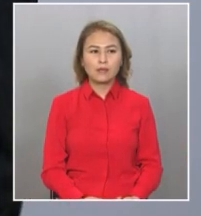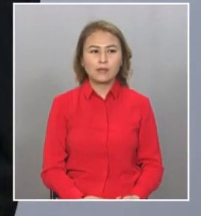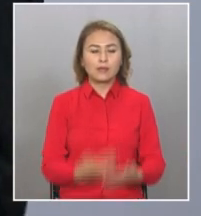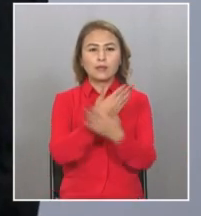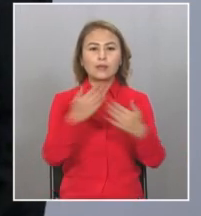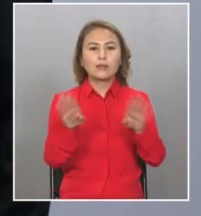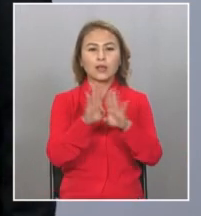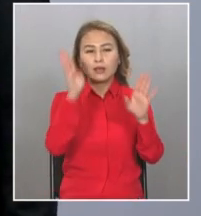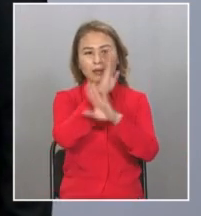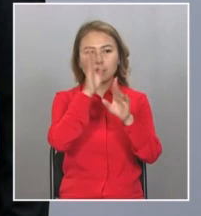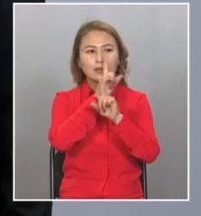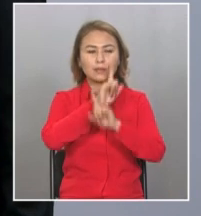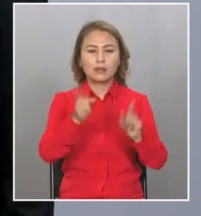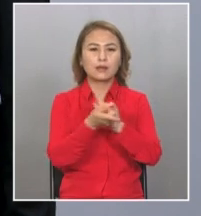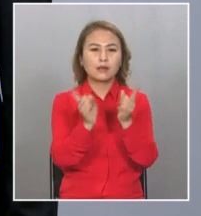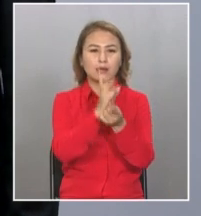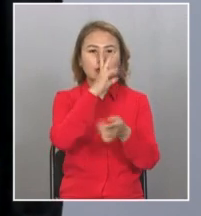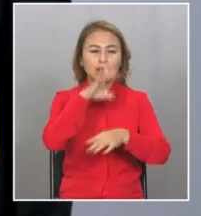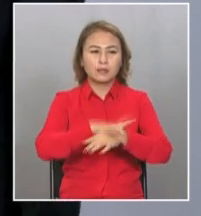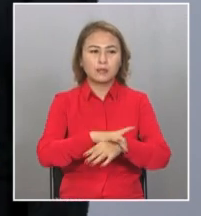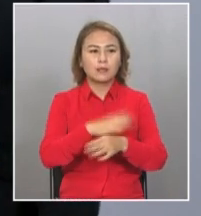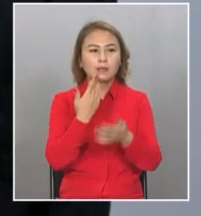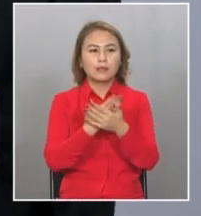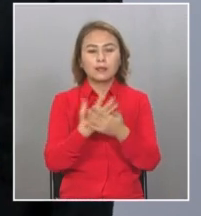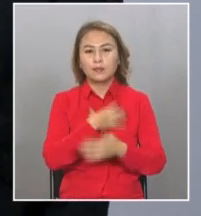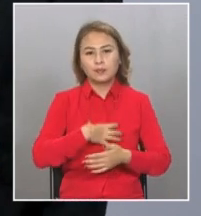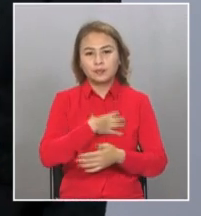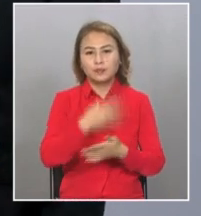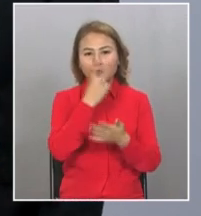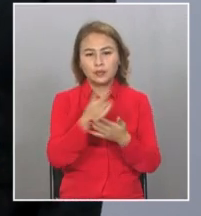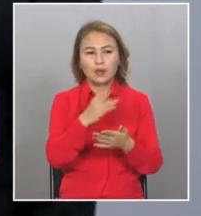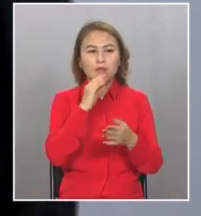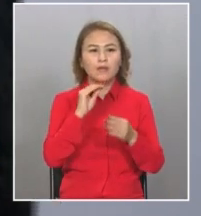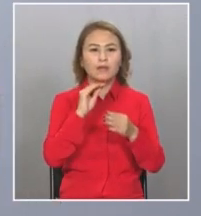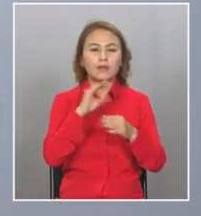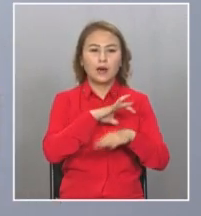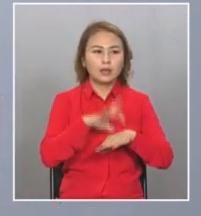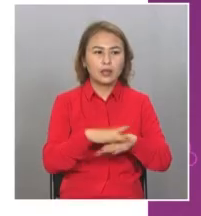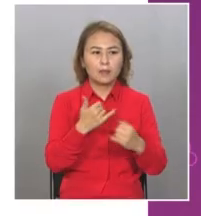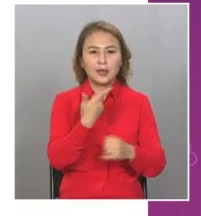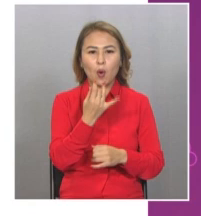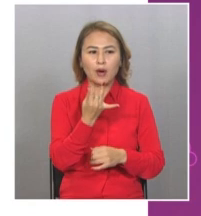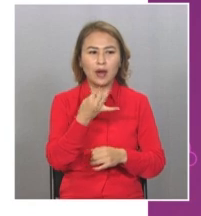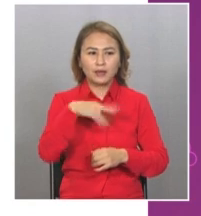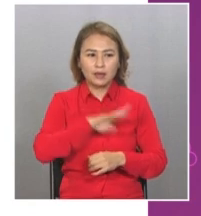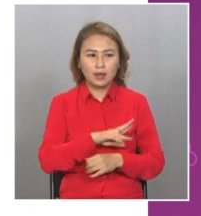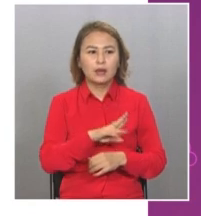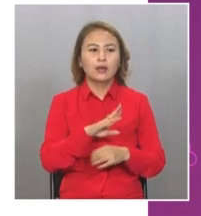Бұл жерде енді климаттық түзуші факторларға тоқталып кетейік. Негізгі климат құраушы факторларымыз бізде географиялық